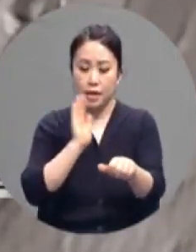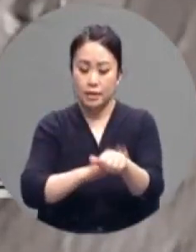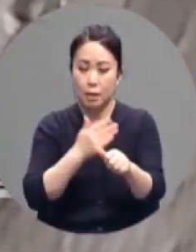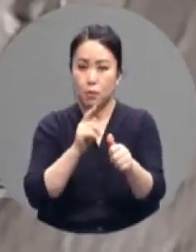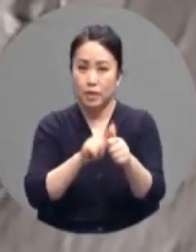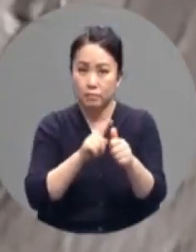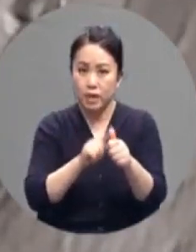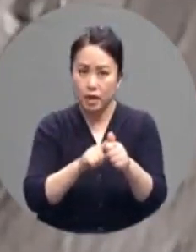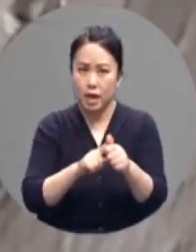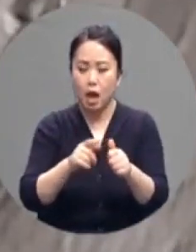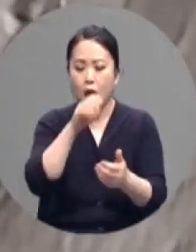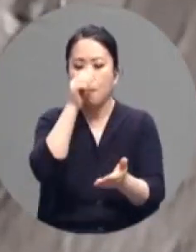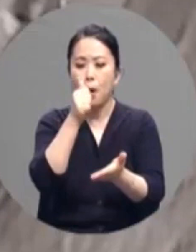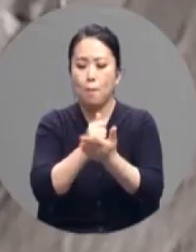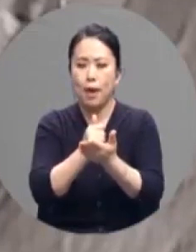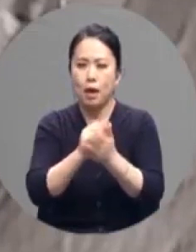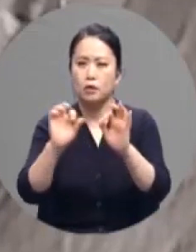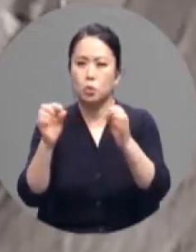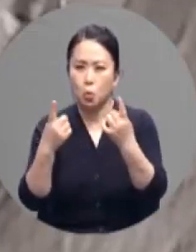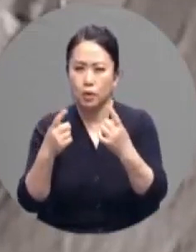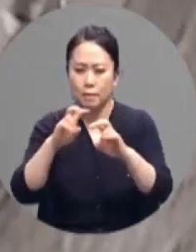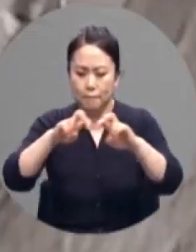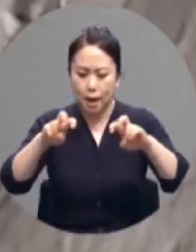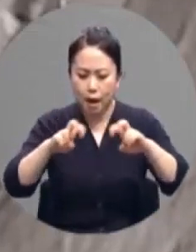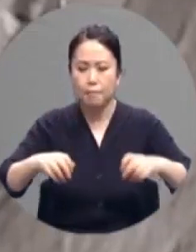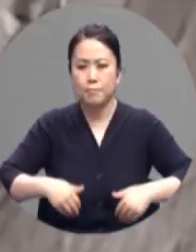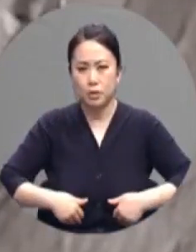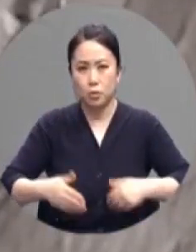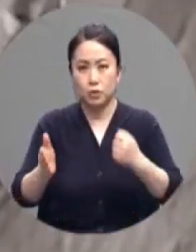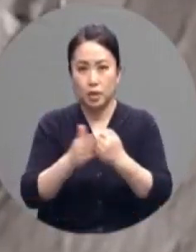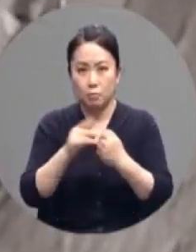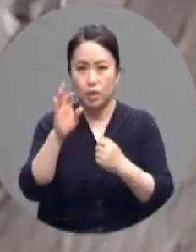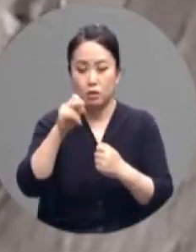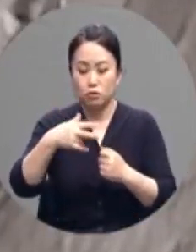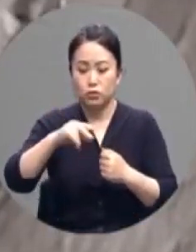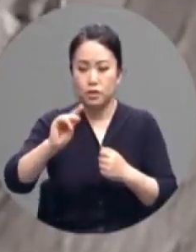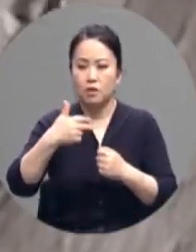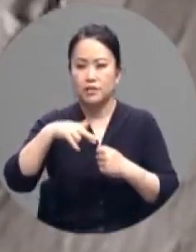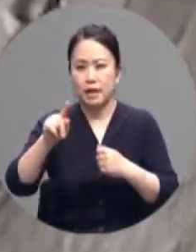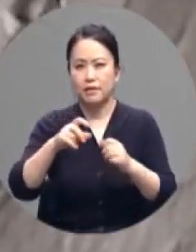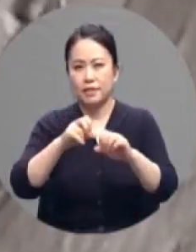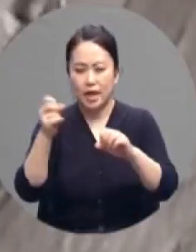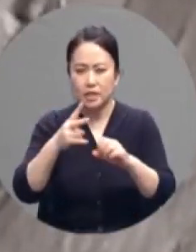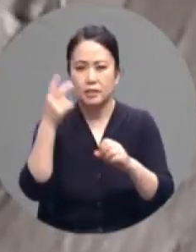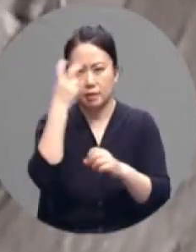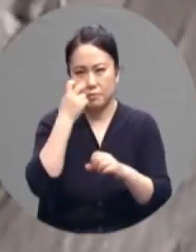유전자 재감정을 실시해 성범죄 여부를 가리기로 했습니다. MBC 뉴스 김윤아입니다.